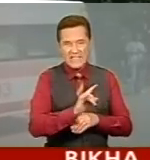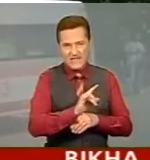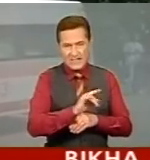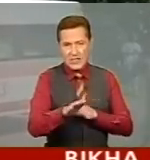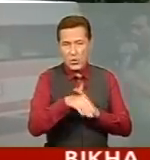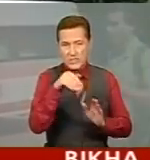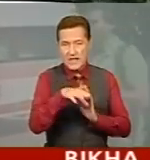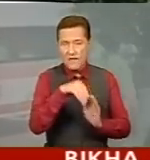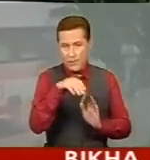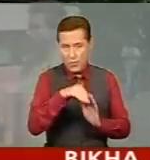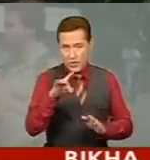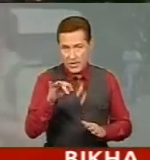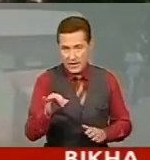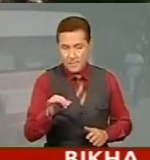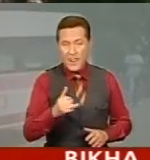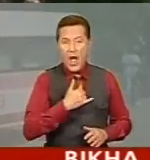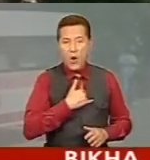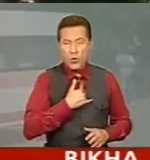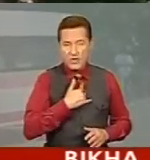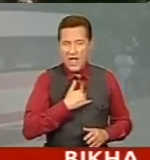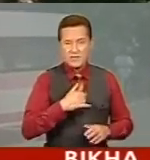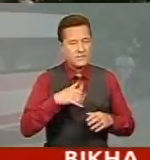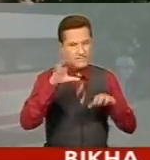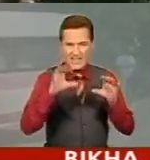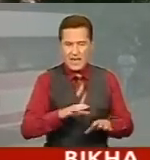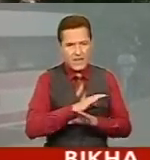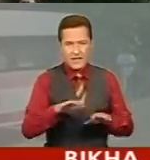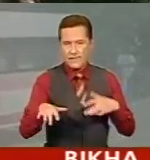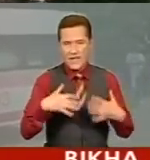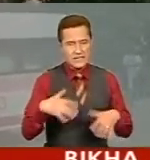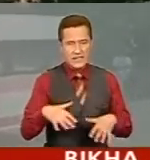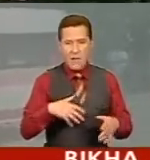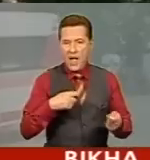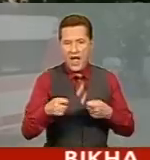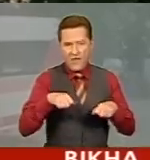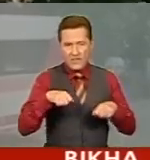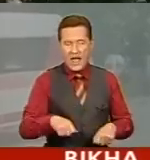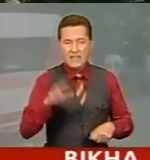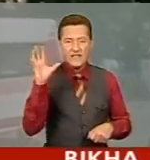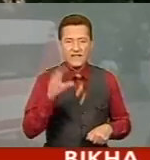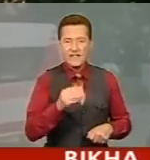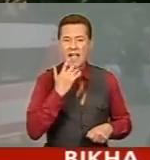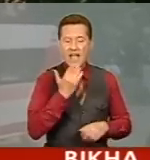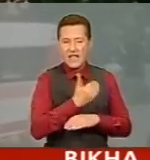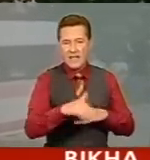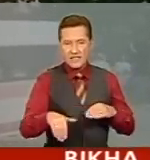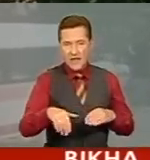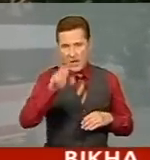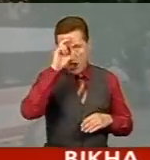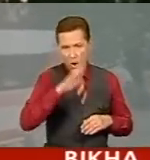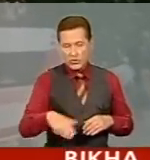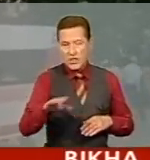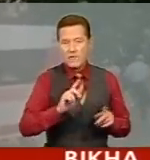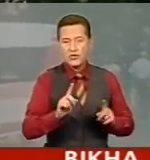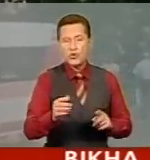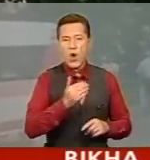И у нас всегда нелегитимная, слабая власть. И все иностранные государства, что хотят с